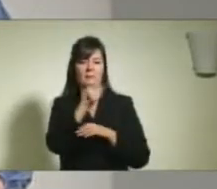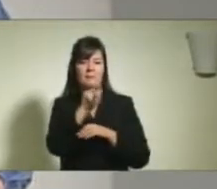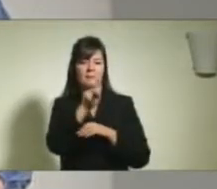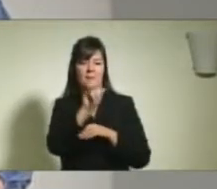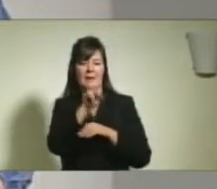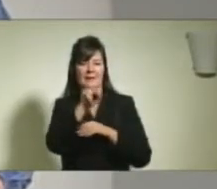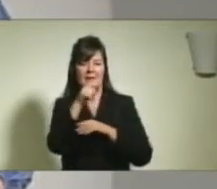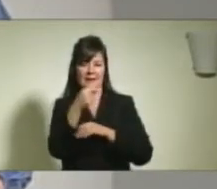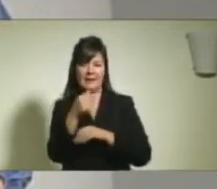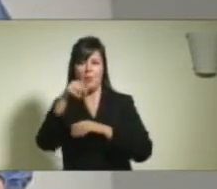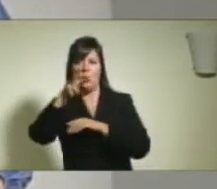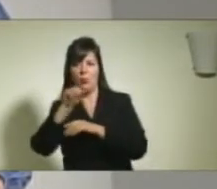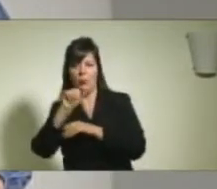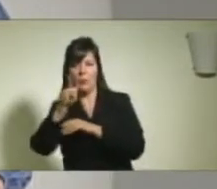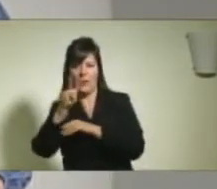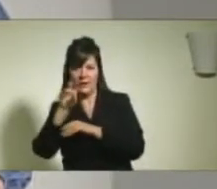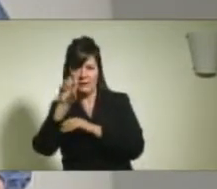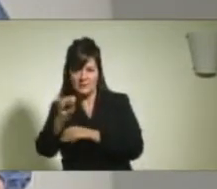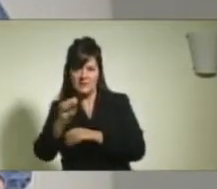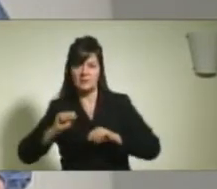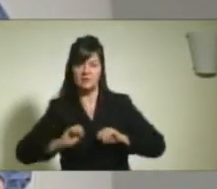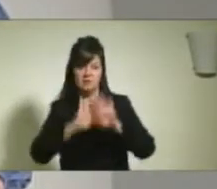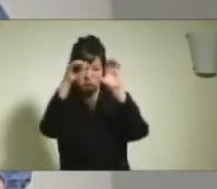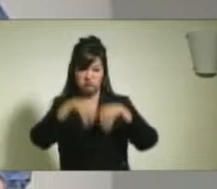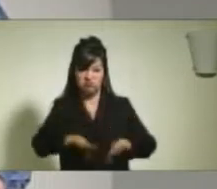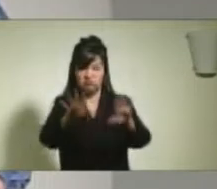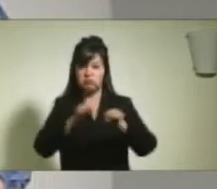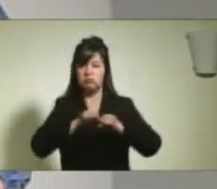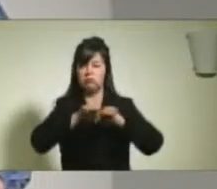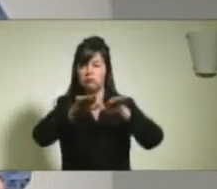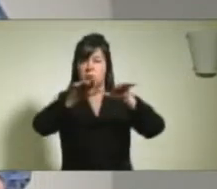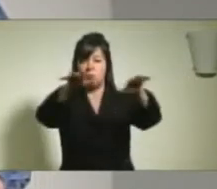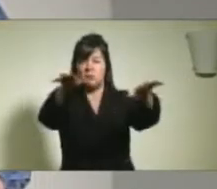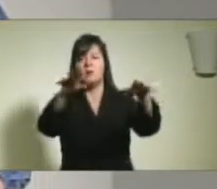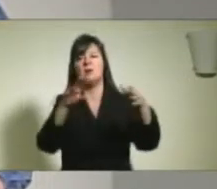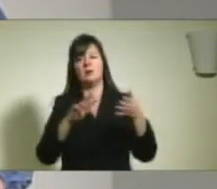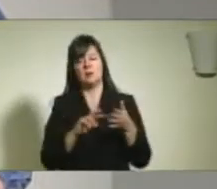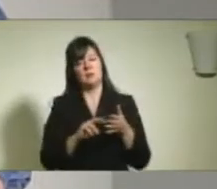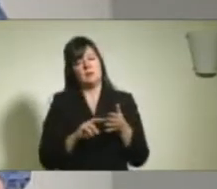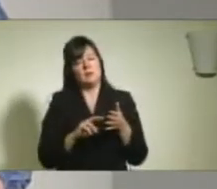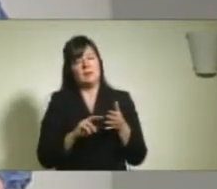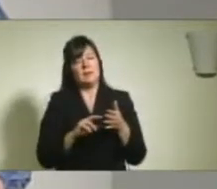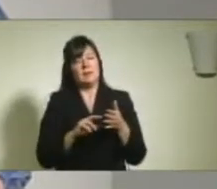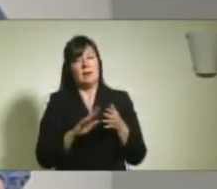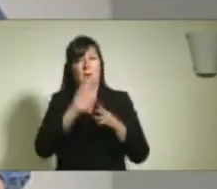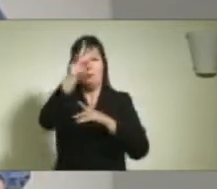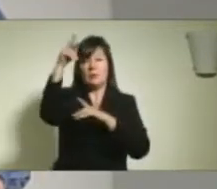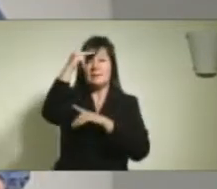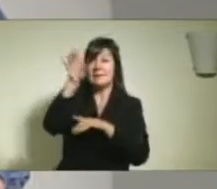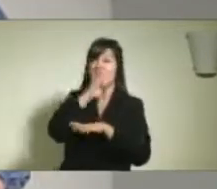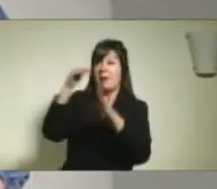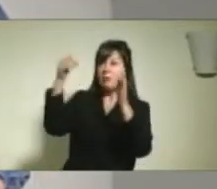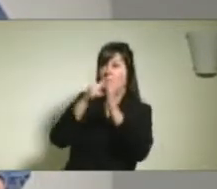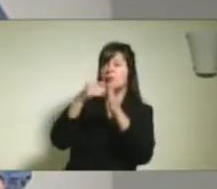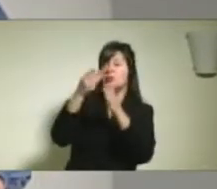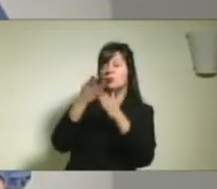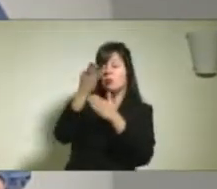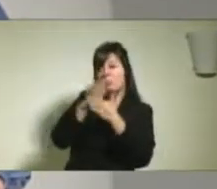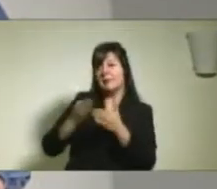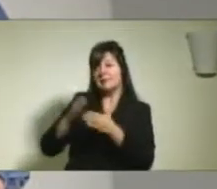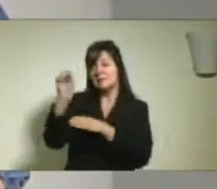grandes entreprises, bon, encore une fois, c'est une chose d'attaquer les politiques, mais comment on peut